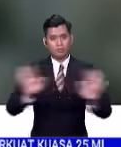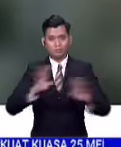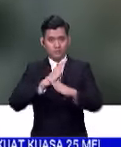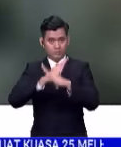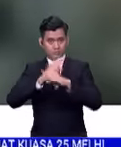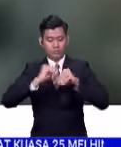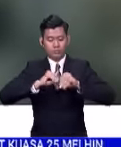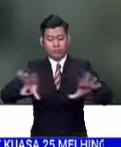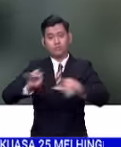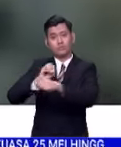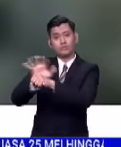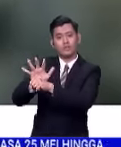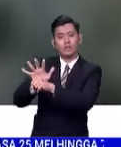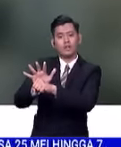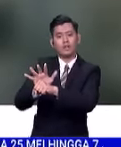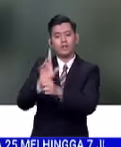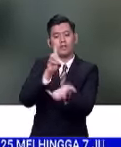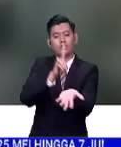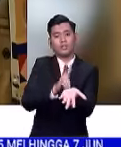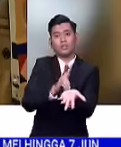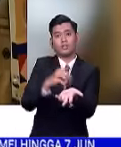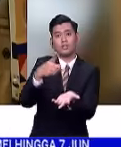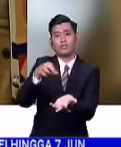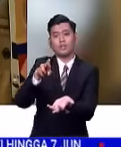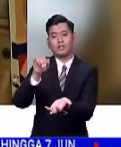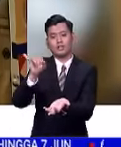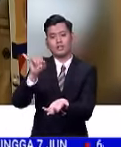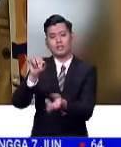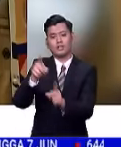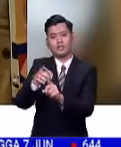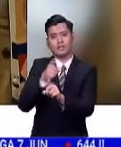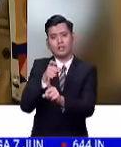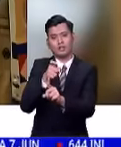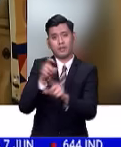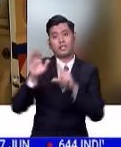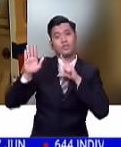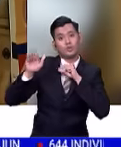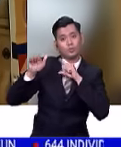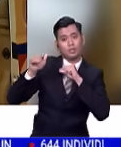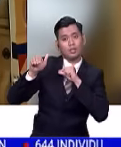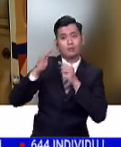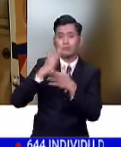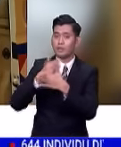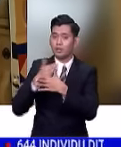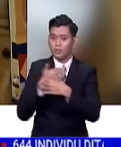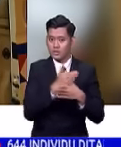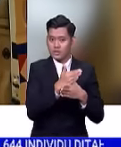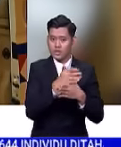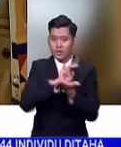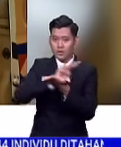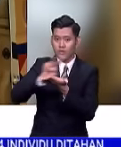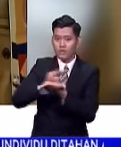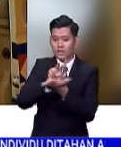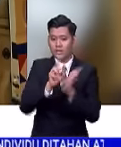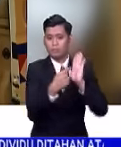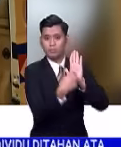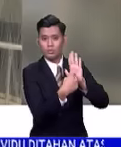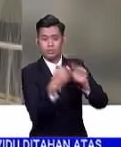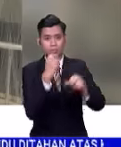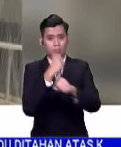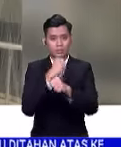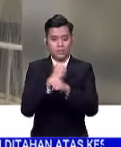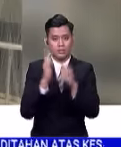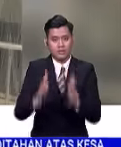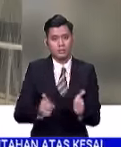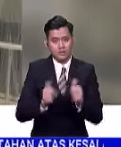wabak COVID-19. Dr. Khairil Shahmi Mokhtar menerusi ciapan di Twitter berkongsi video memaparkan petugas kesihatan